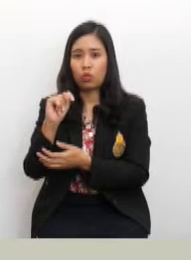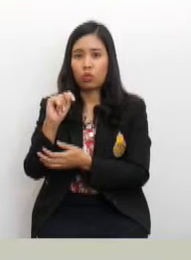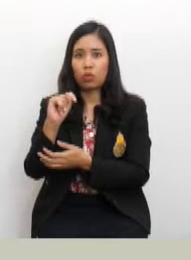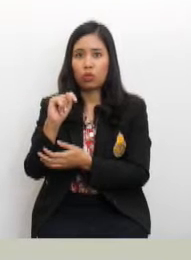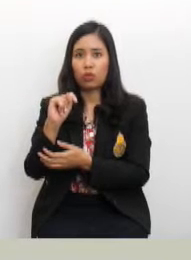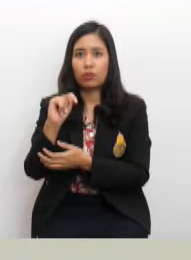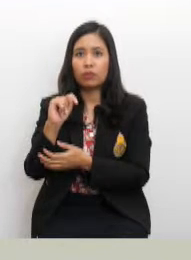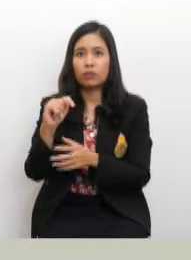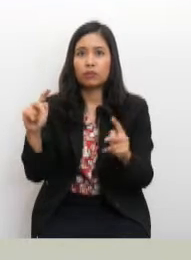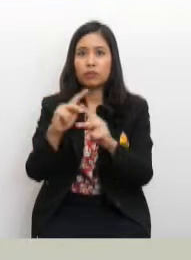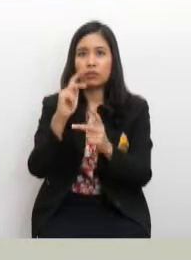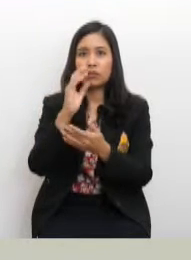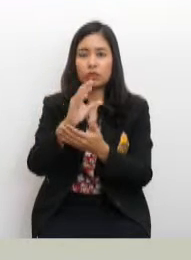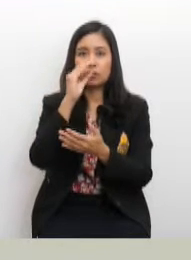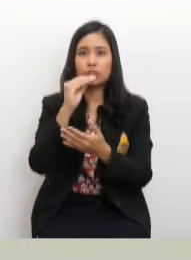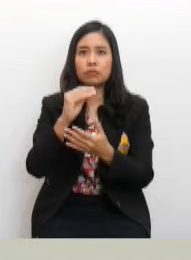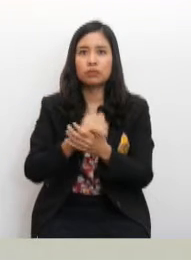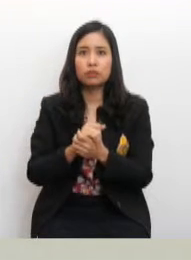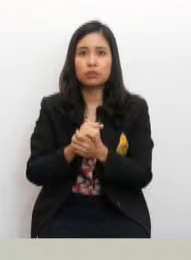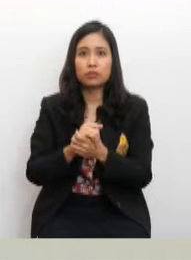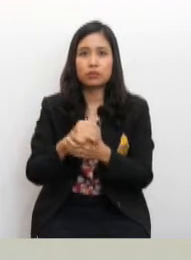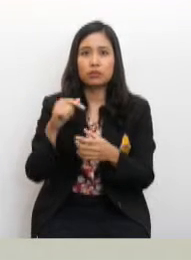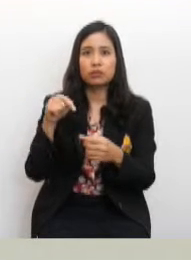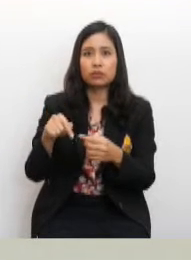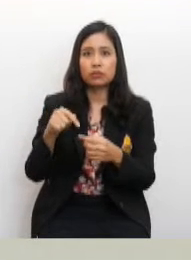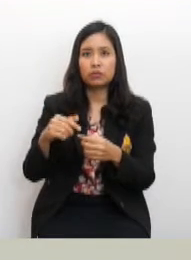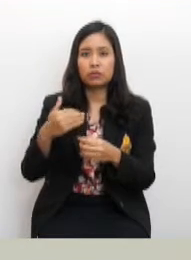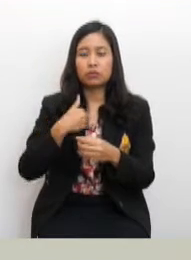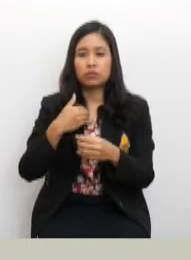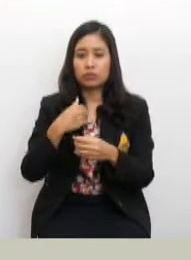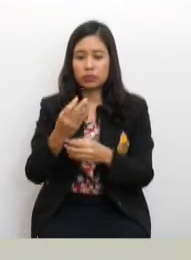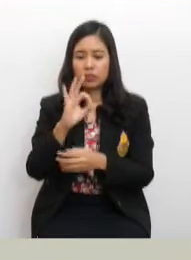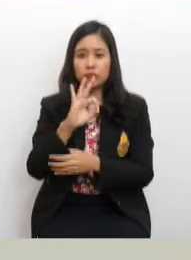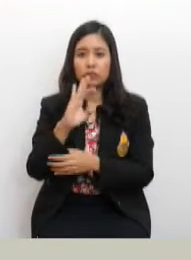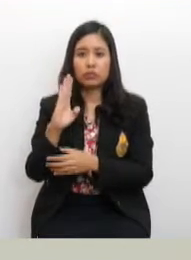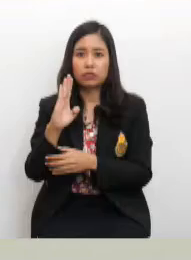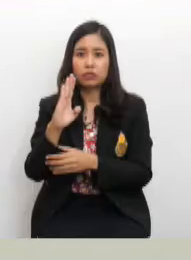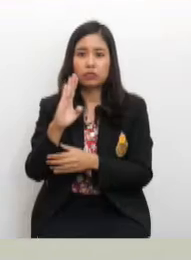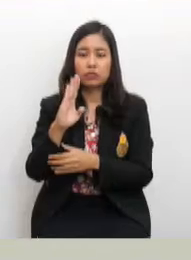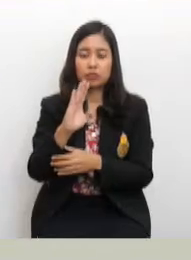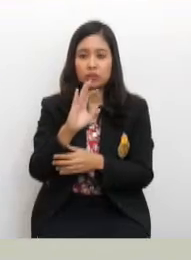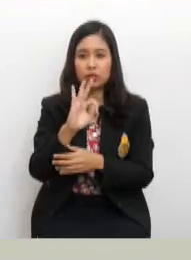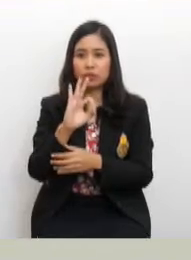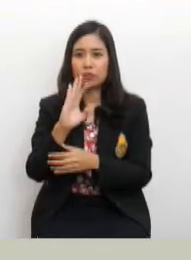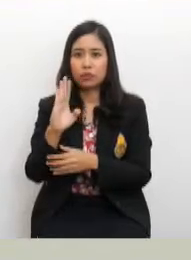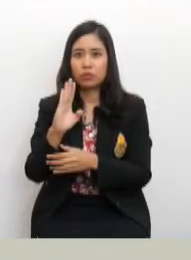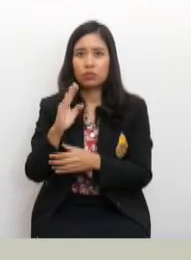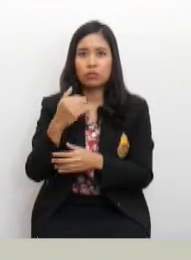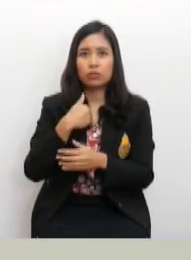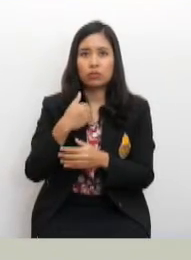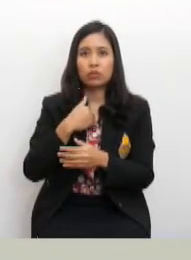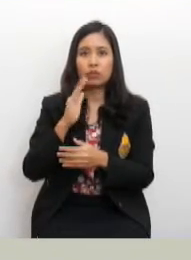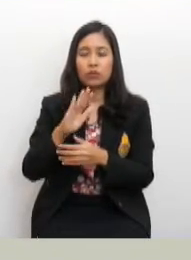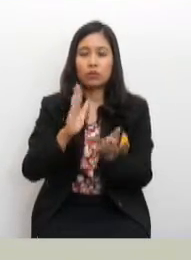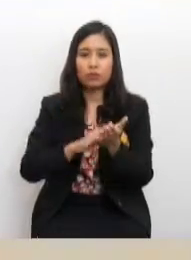เทียนทองท่านได้เห็นใน Facebookเห็นการกระทำหน้าที่น่าชื่นชมของ